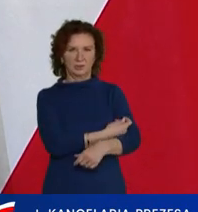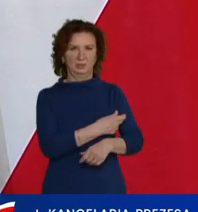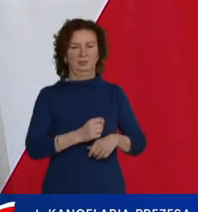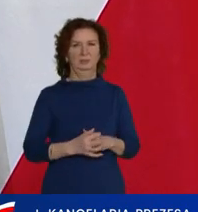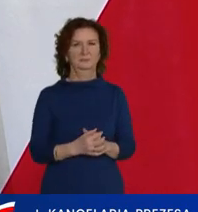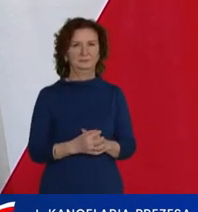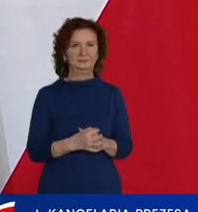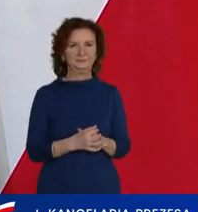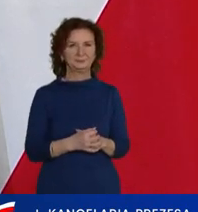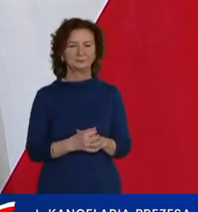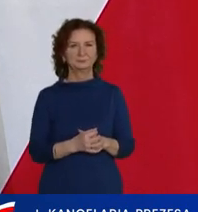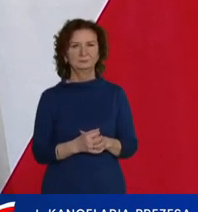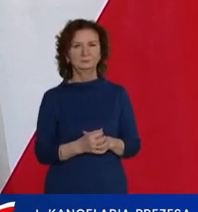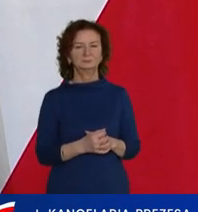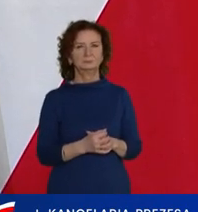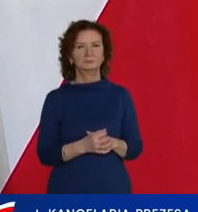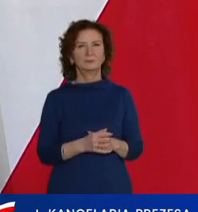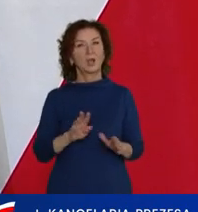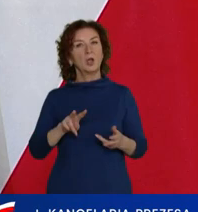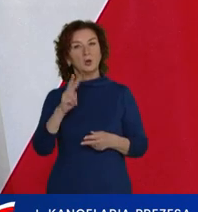niezakwalifikowania do szczepienia.